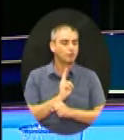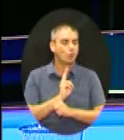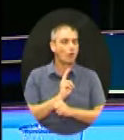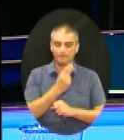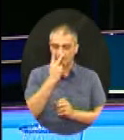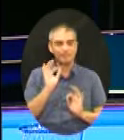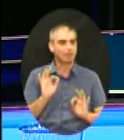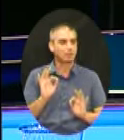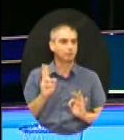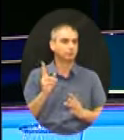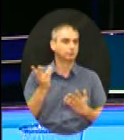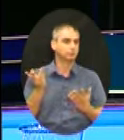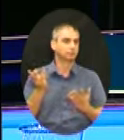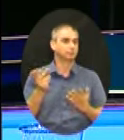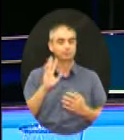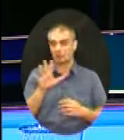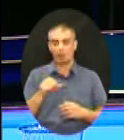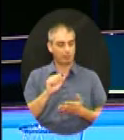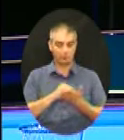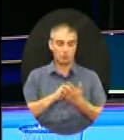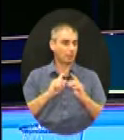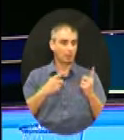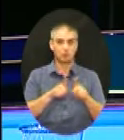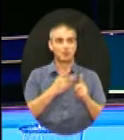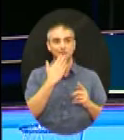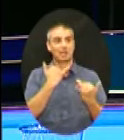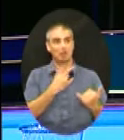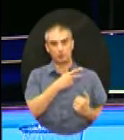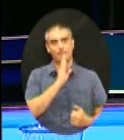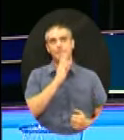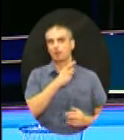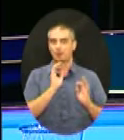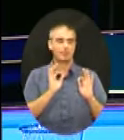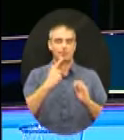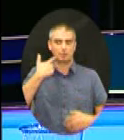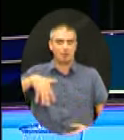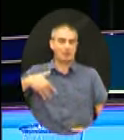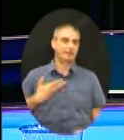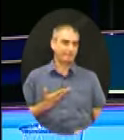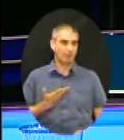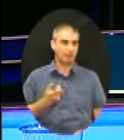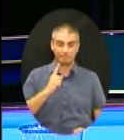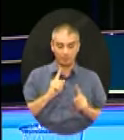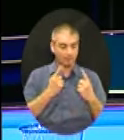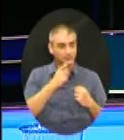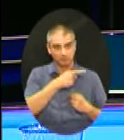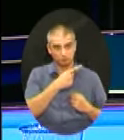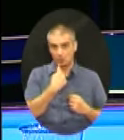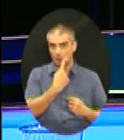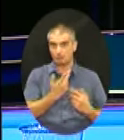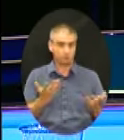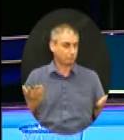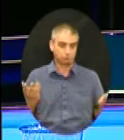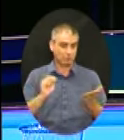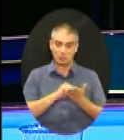מבחינה זו יכולת לקחת עיתון אחר כמו ישראל היום ששם הבעיה באמת חריפה אבל במקרה המסוים שאתה הזכרת אני